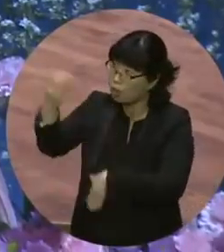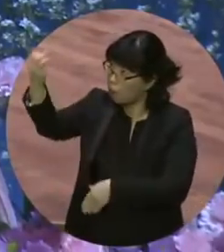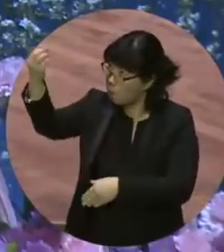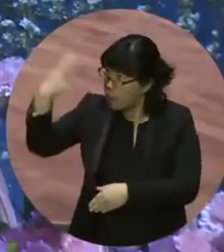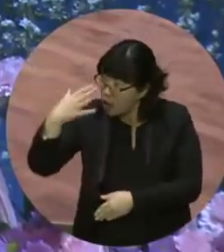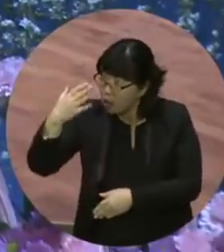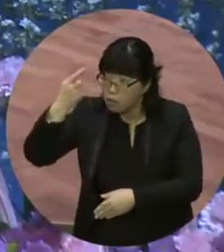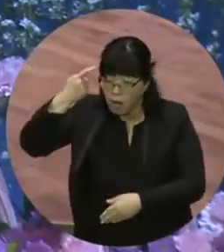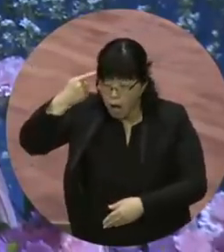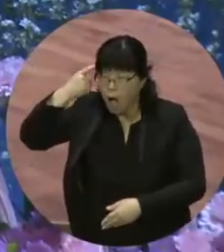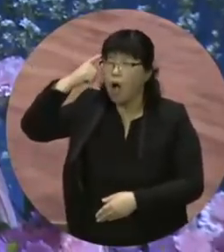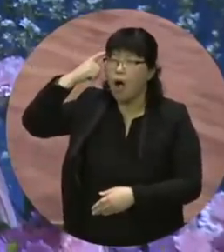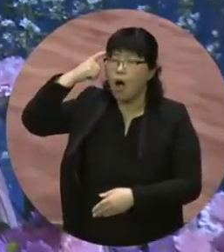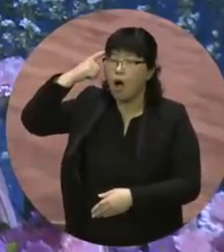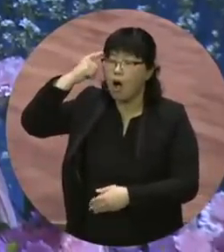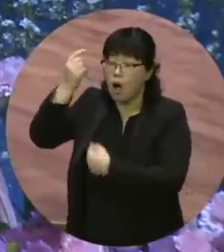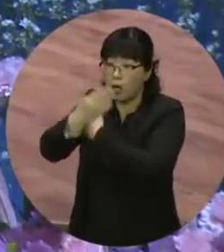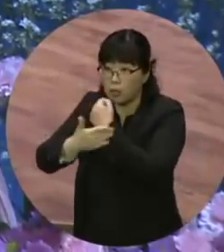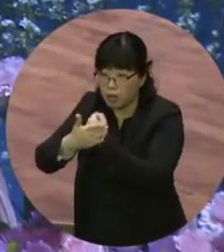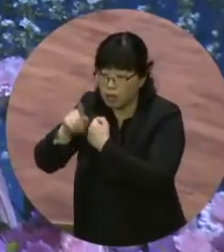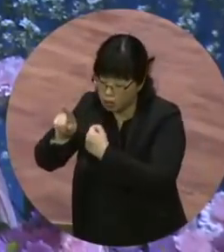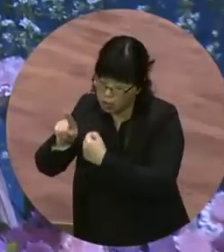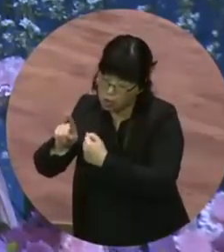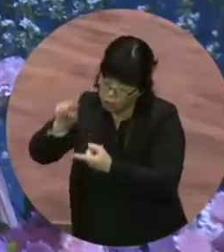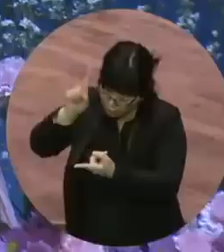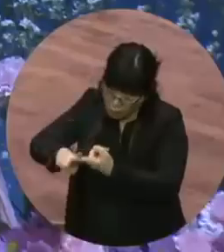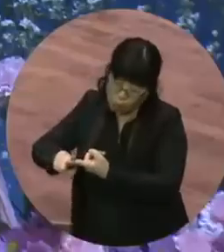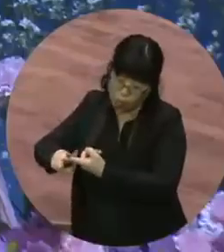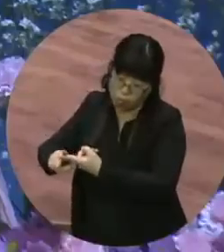이런 사람이 응답을 받고 이런 사람 쓰임 받아.